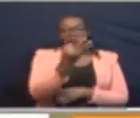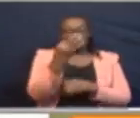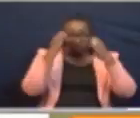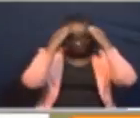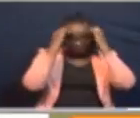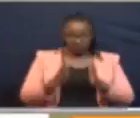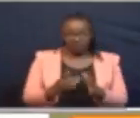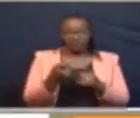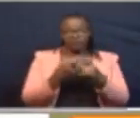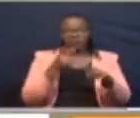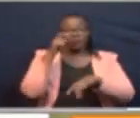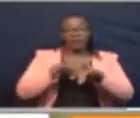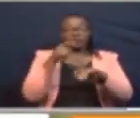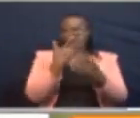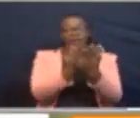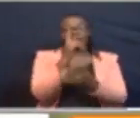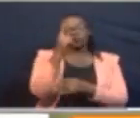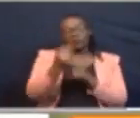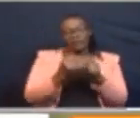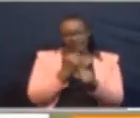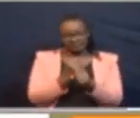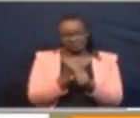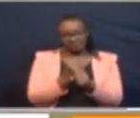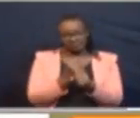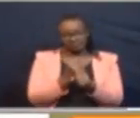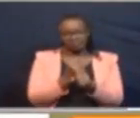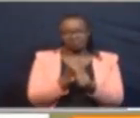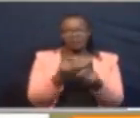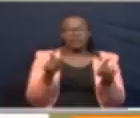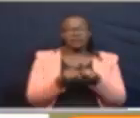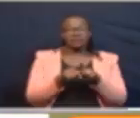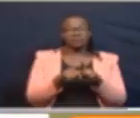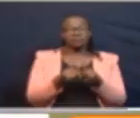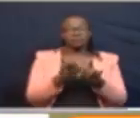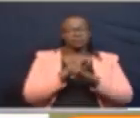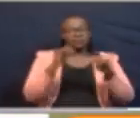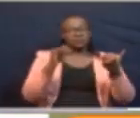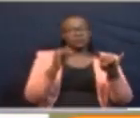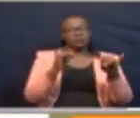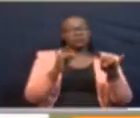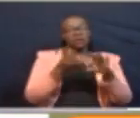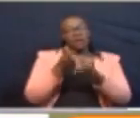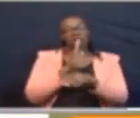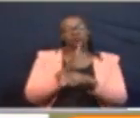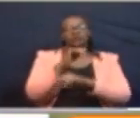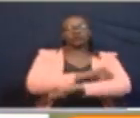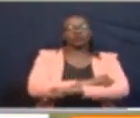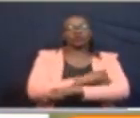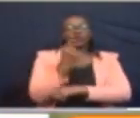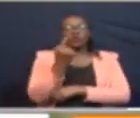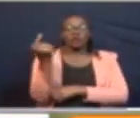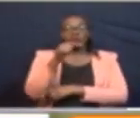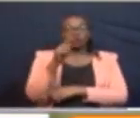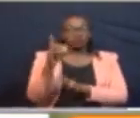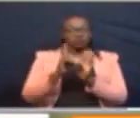Embu have been jailed for 1 year on probation and have since cleared from the school. They can only attend day